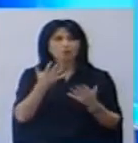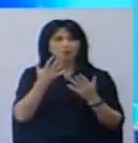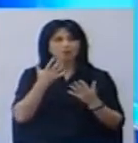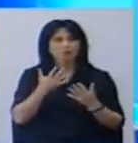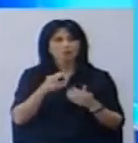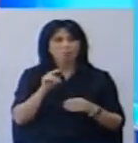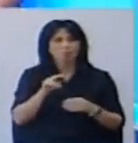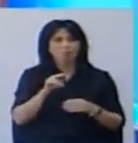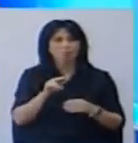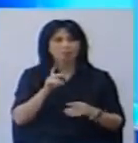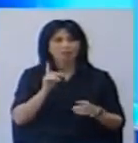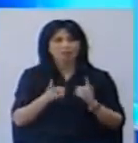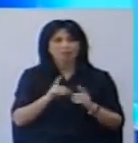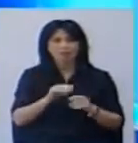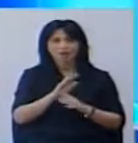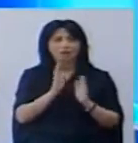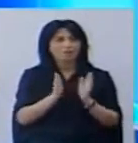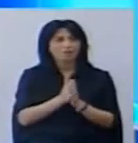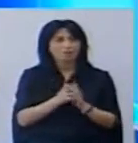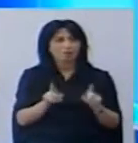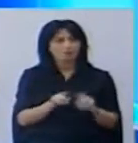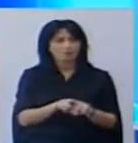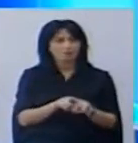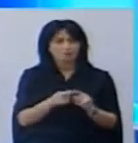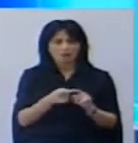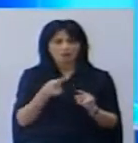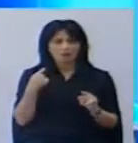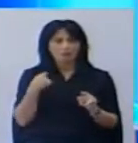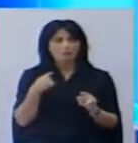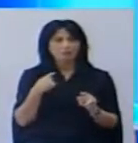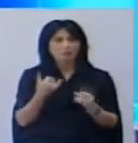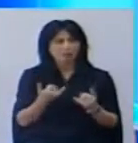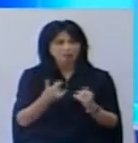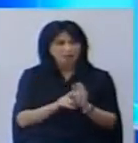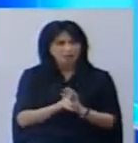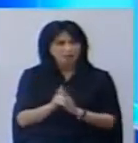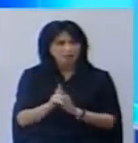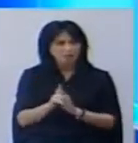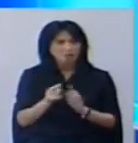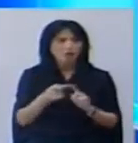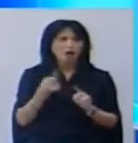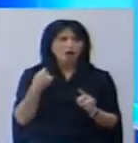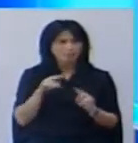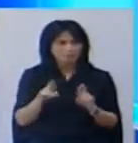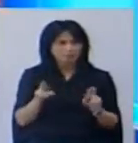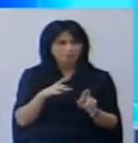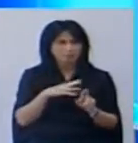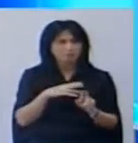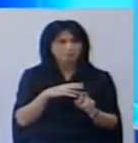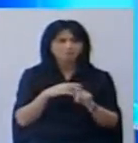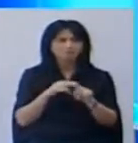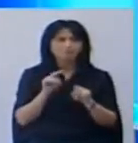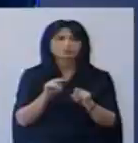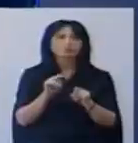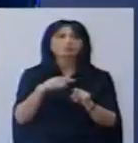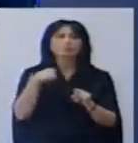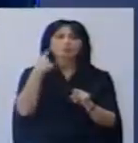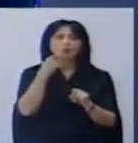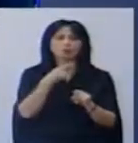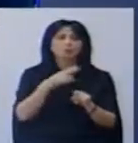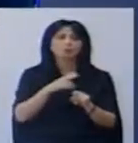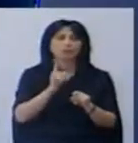არის რეალობა. ამ შემთხვევაში თუ ეს ყველაფერი ასე ხდებოდა აქამდეც, არ ვიცი, ეს ახლა დაიწყო, თუ აქამდეც ასე იყო, თქვენ ფოთის